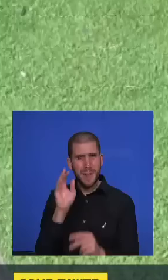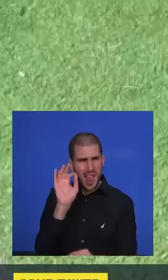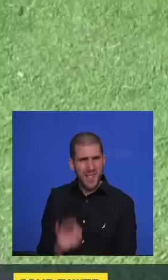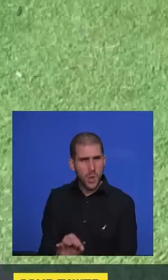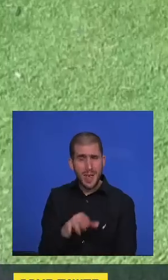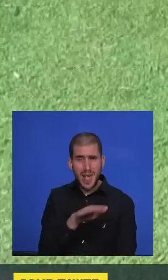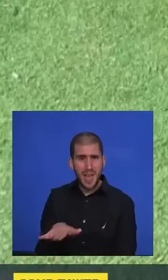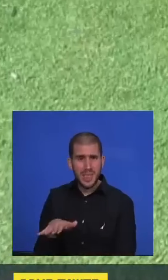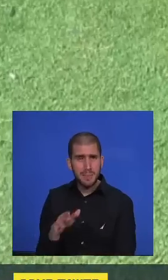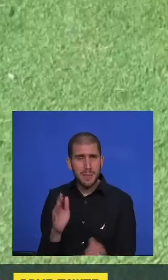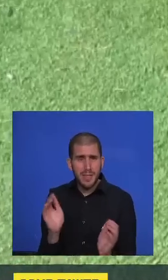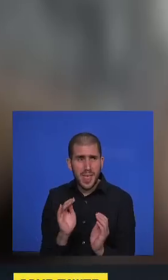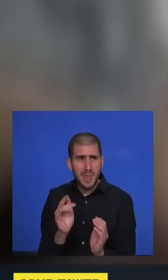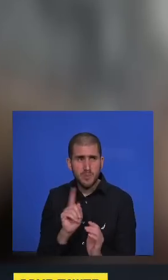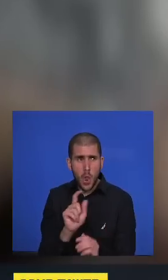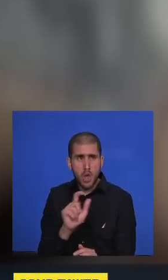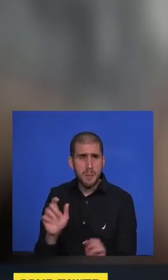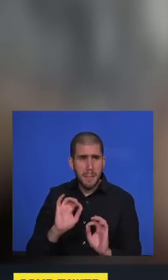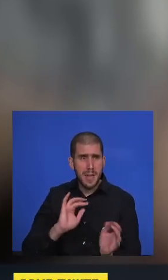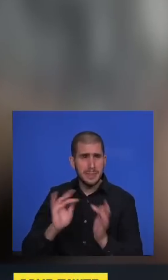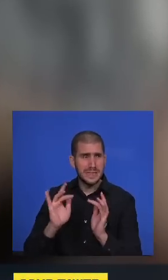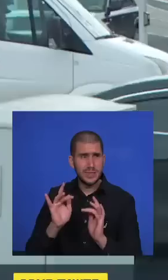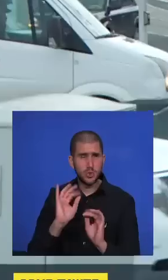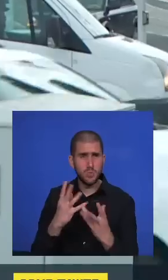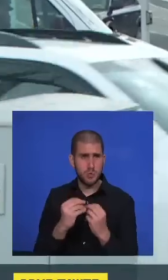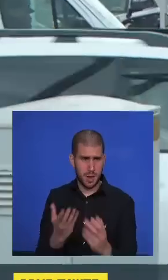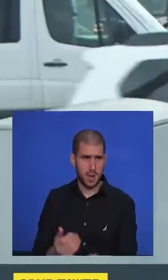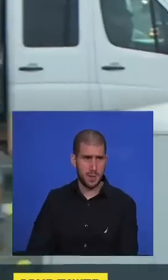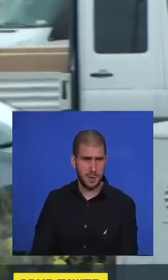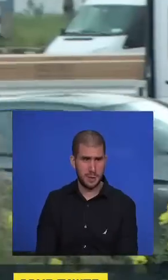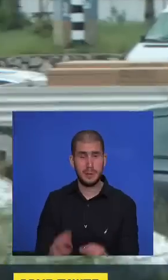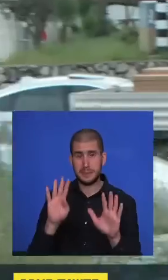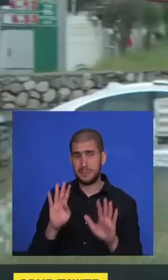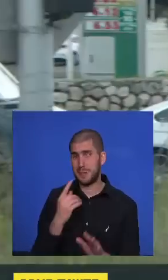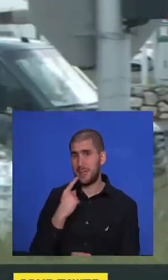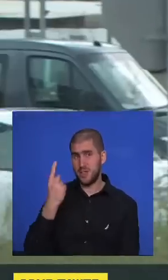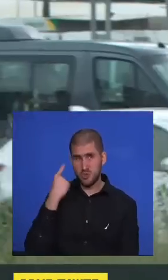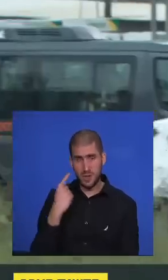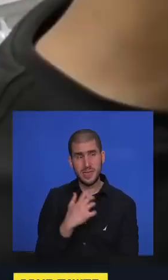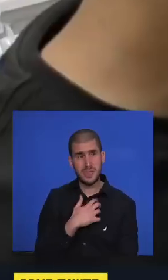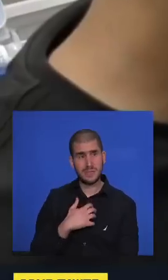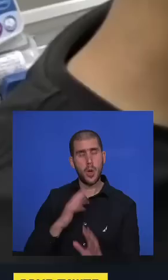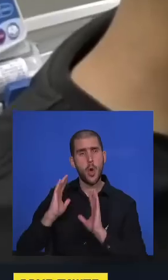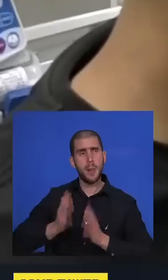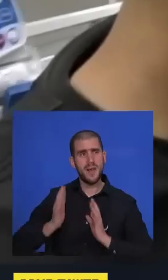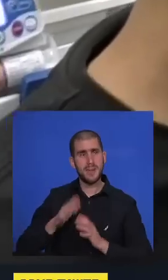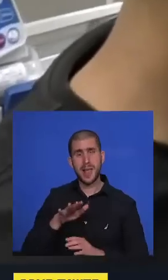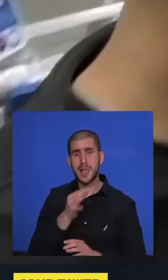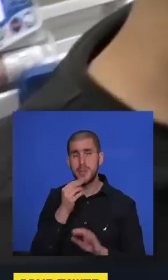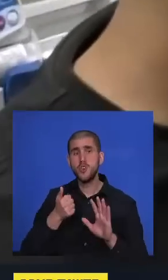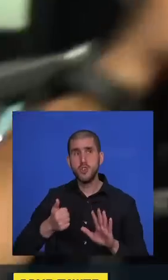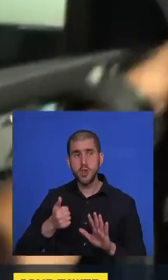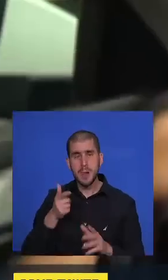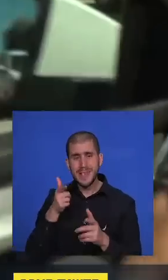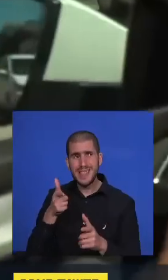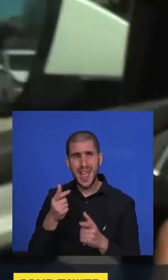בילדים רכים שבוודאי לא אשמים בסכסוך של בני משפחתם. בספטמבר בשנה שעברה נפצע באום אל פחן קשה ילד בן 6 מירי